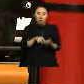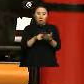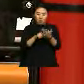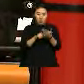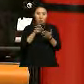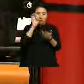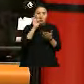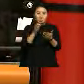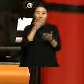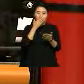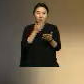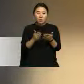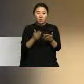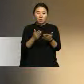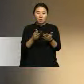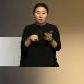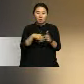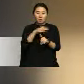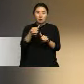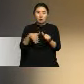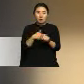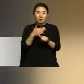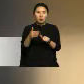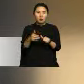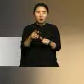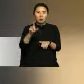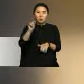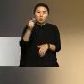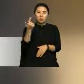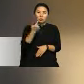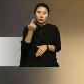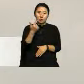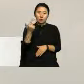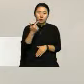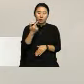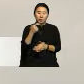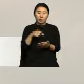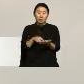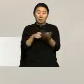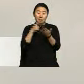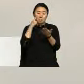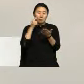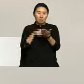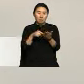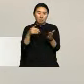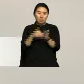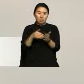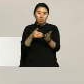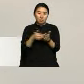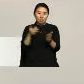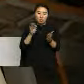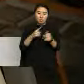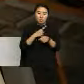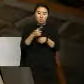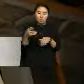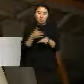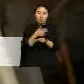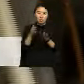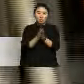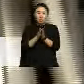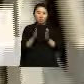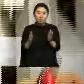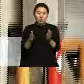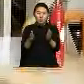공개됐습니다. 다환방향족 탄화수소류가 약 16,000나노그램이 검출됐습니다. 그런데 내년부터 시행되는